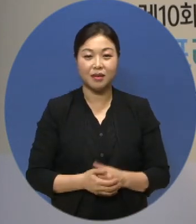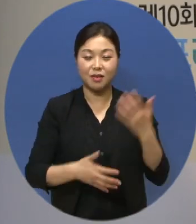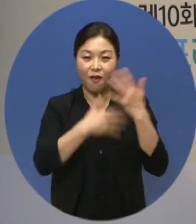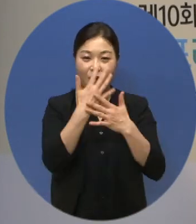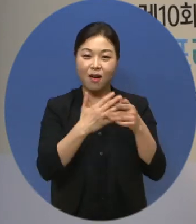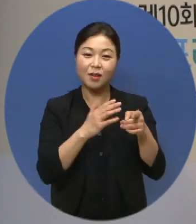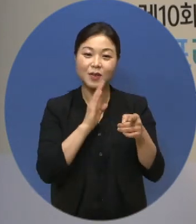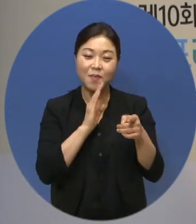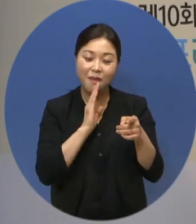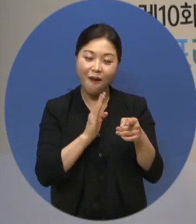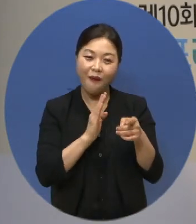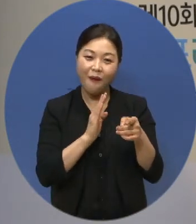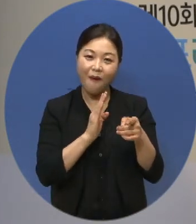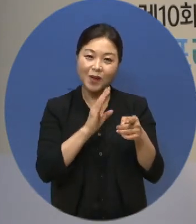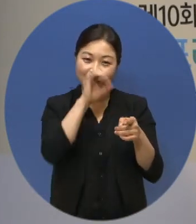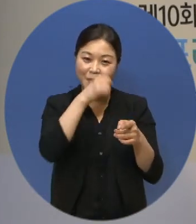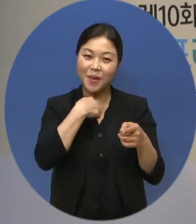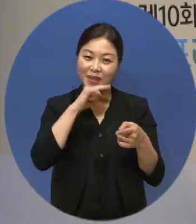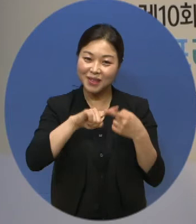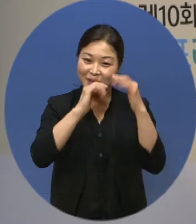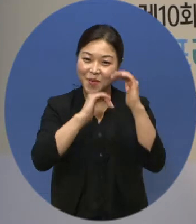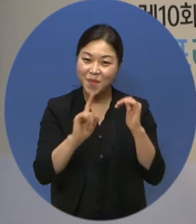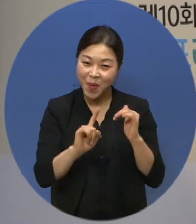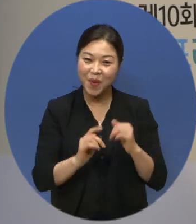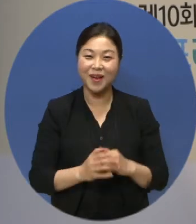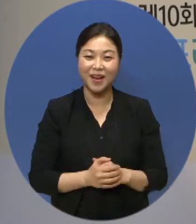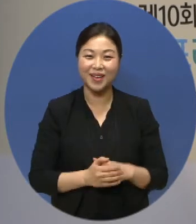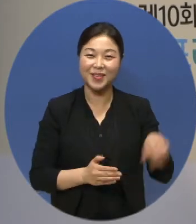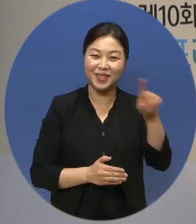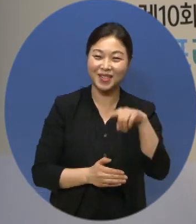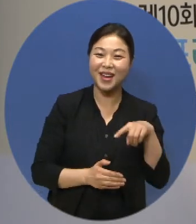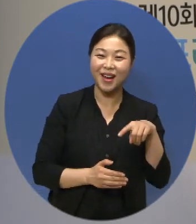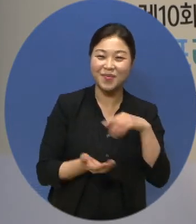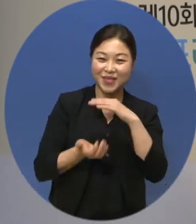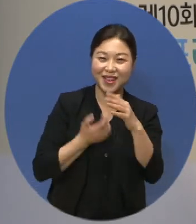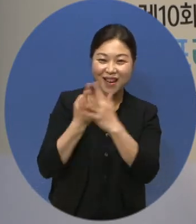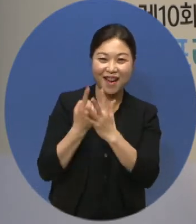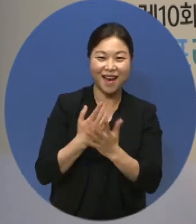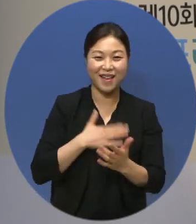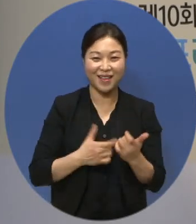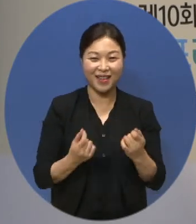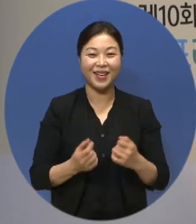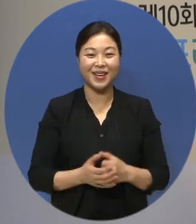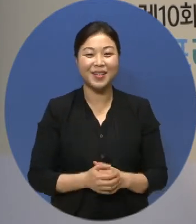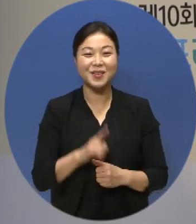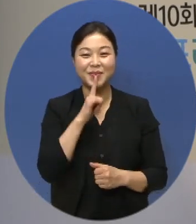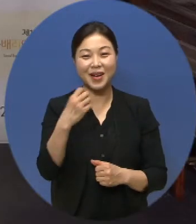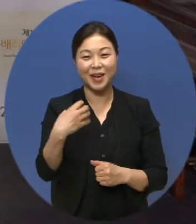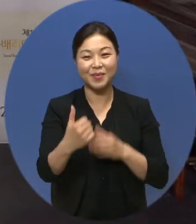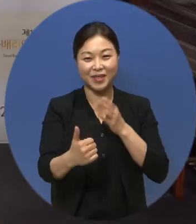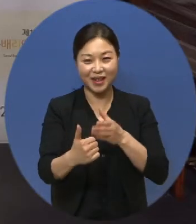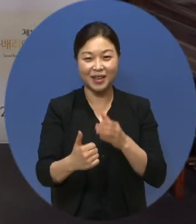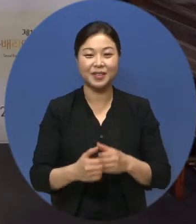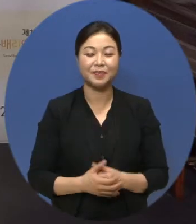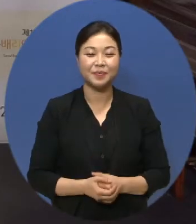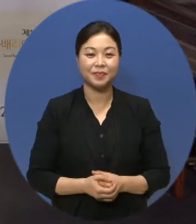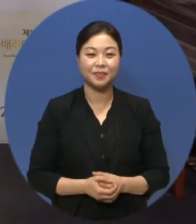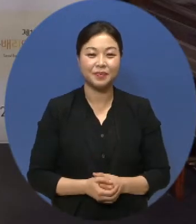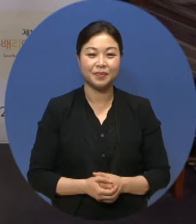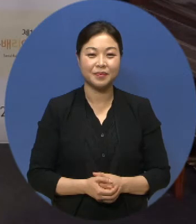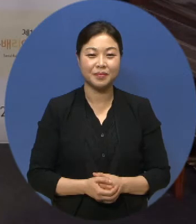한번 다들 좀 예상을 하고 있거든요. 어떤 장면이 명장면인지 말씀 좀 해주시죠. 네,